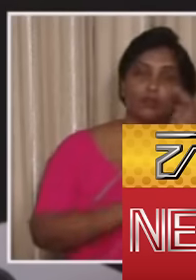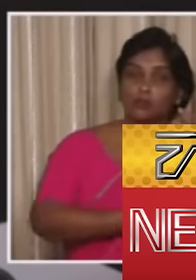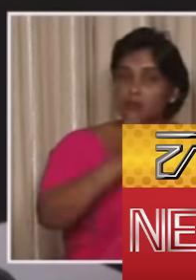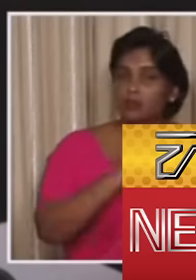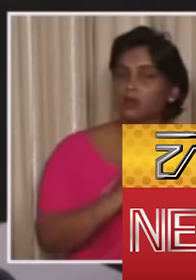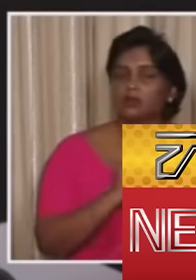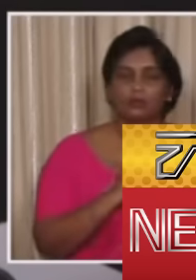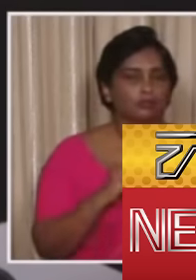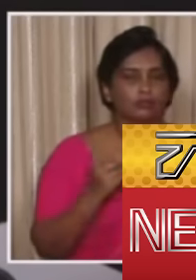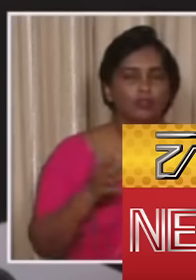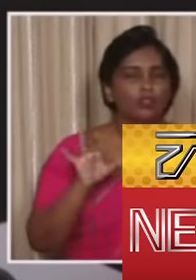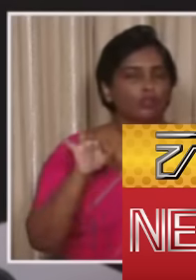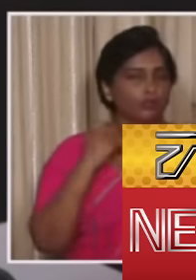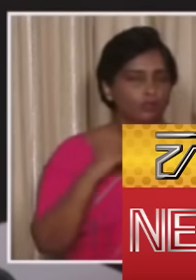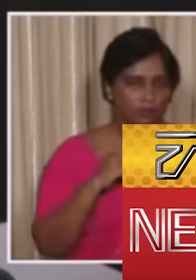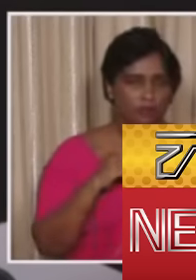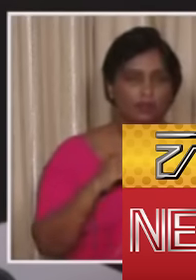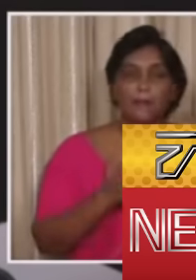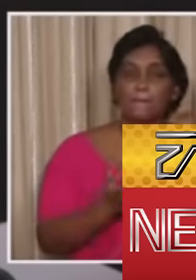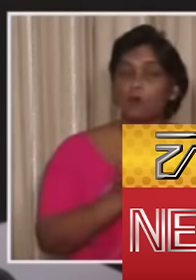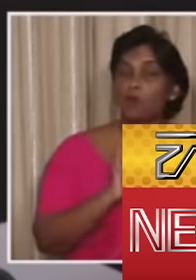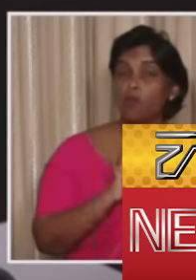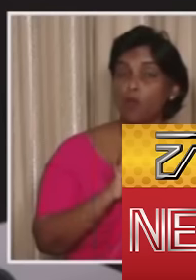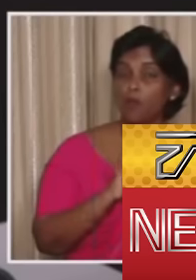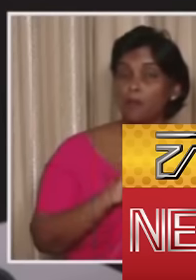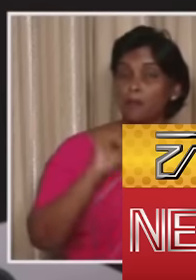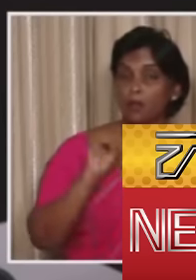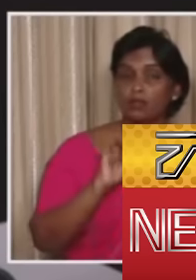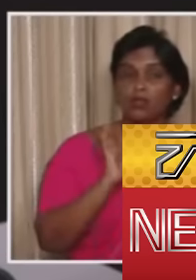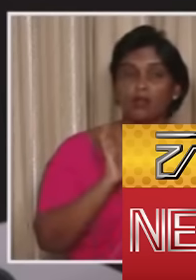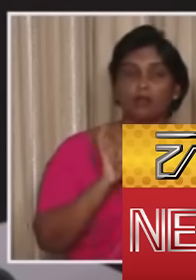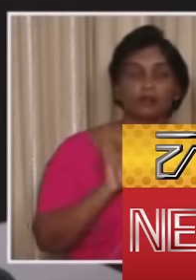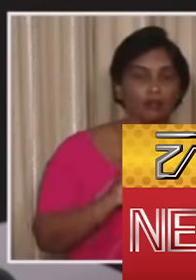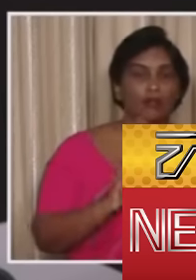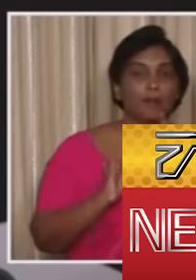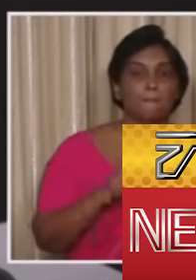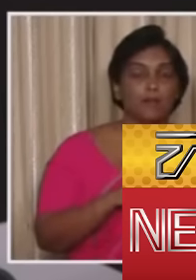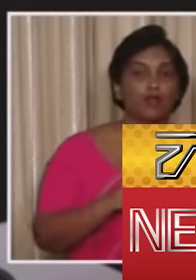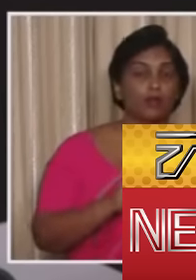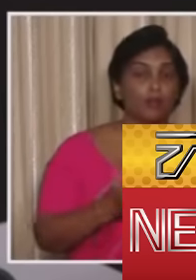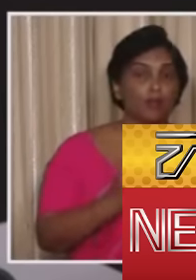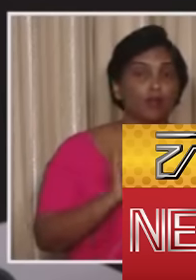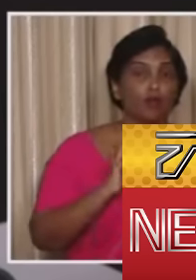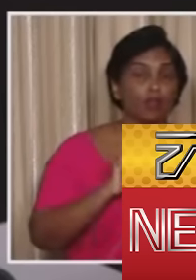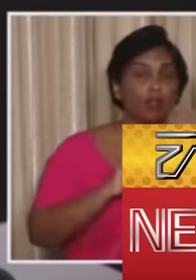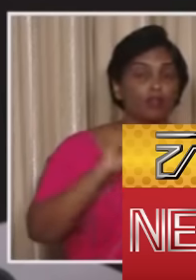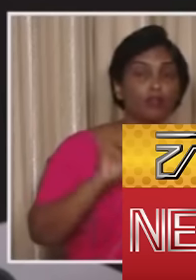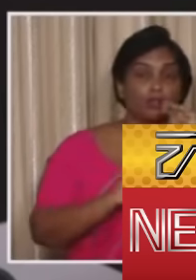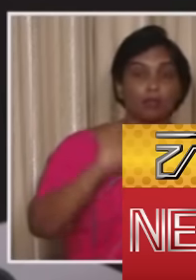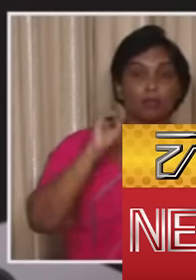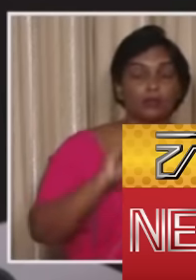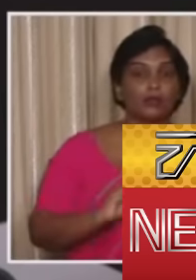ගන්න හැකියාව දුර්වල වෙන පටන් ගත්තා බැංකු පොලිය අනුපාතකයේ ඔය නන්දලාල් මහත්මයාගේ බැංකු පොලිය අනුපාතයේ 30%ට වැඩි කරේ ඒක බලපෑවේ